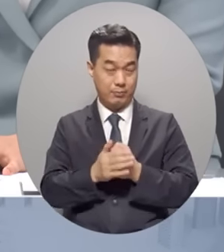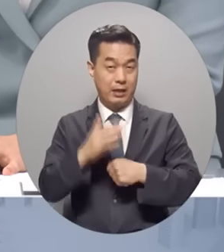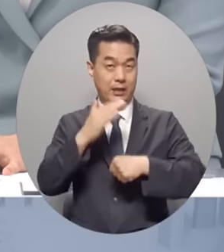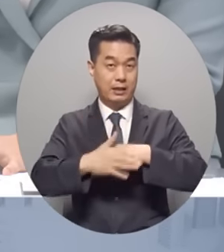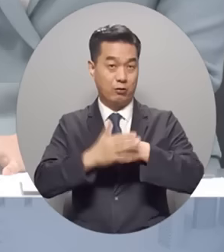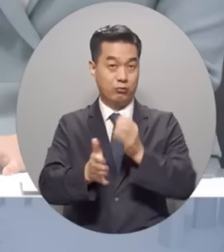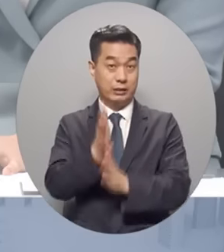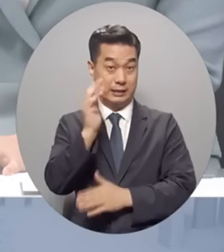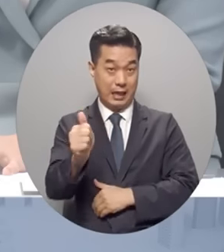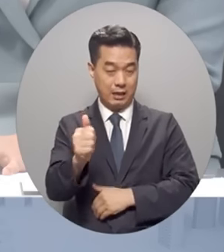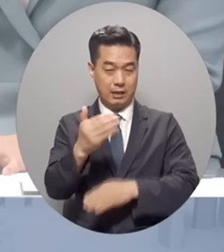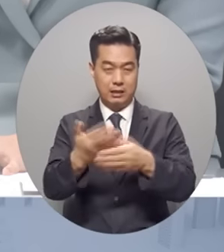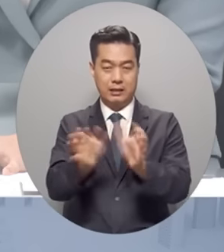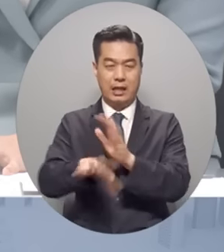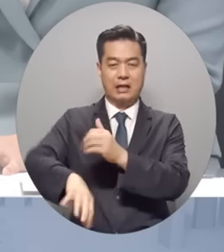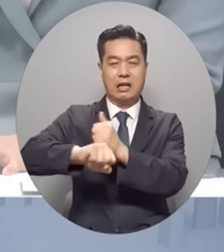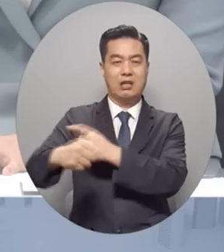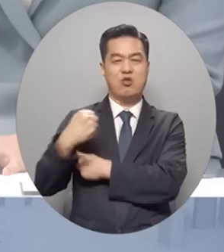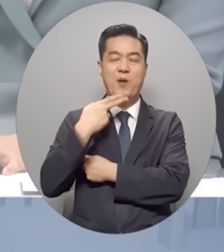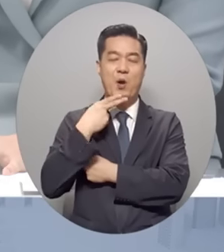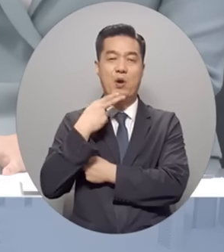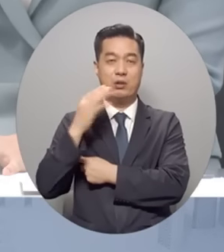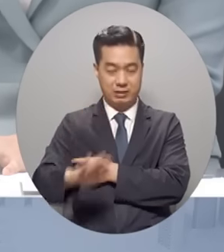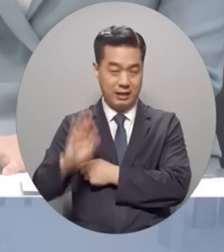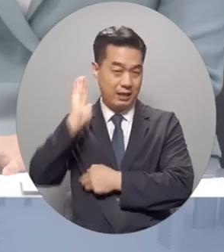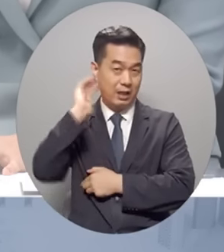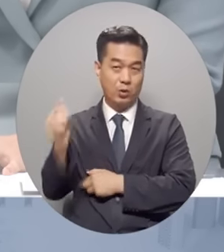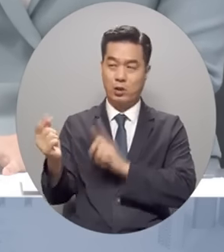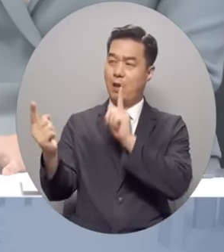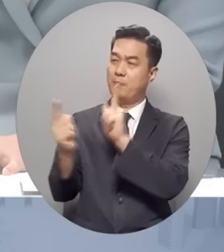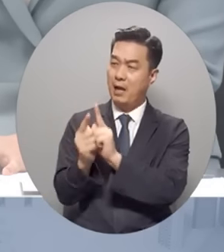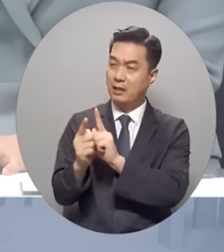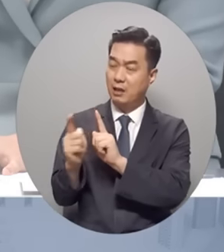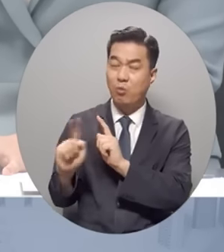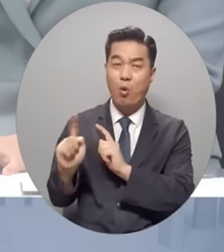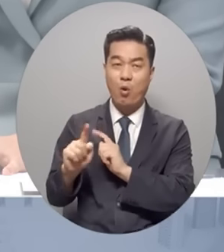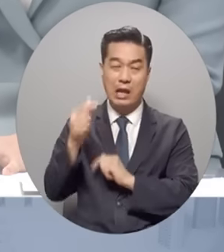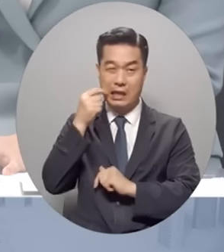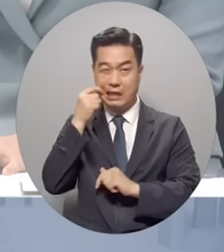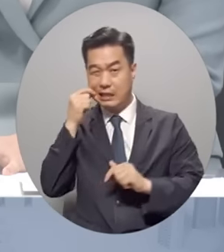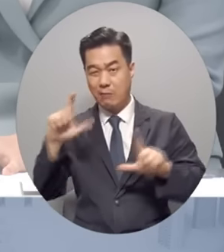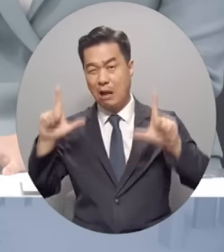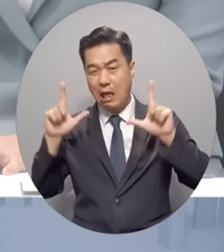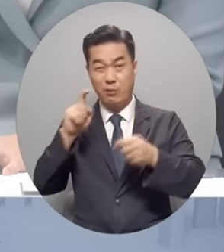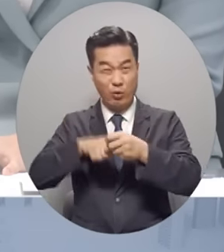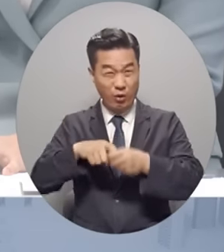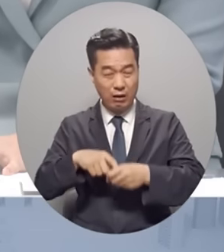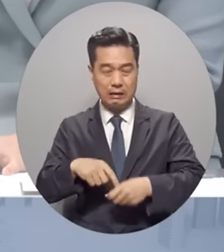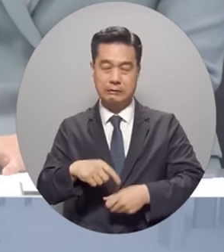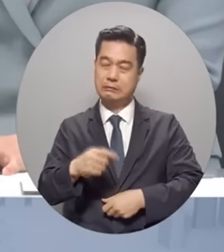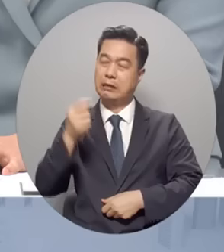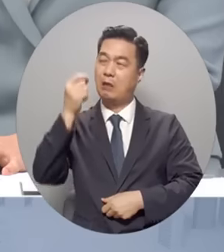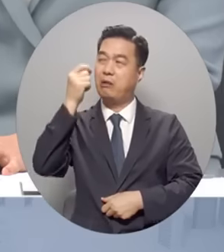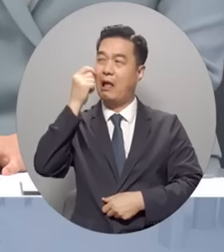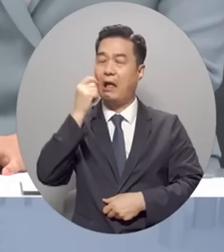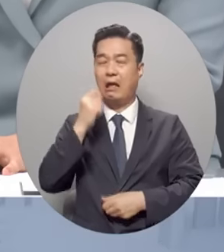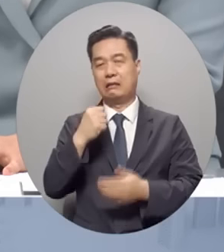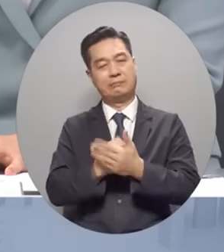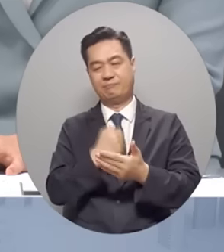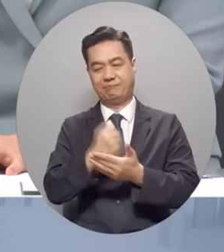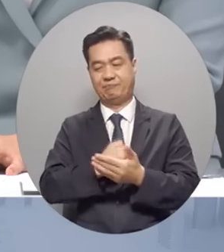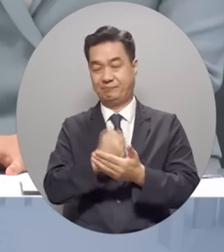당 장악력도 없으면서 대통령을 독대해 주가나 올리려고 하는 시도가 측근 안타깝다고 비꼬았고